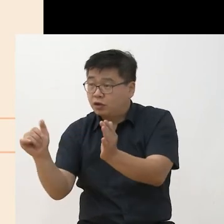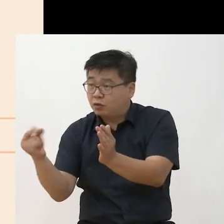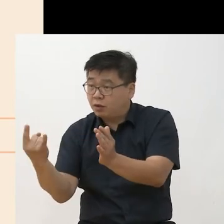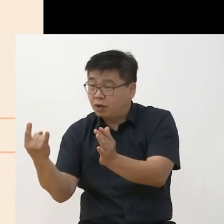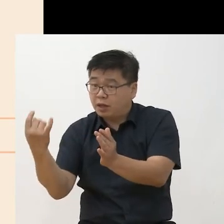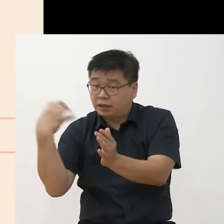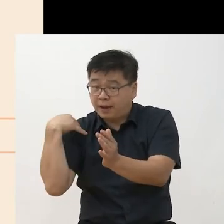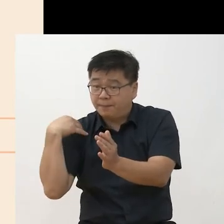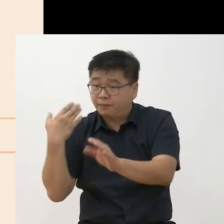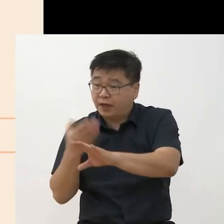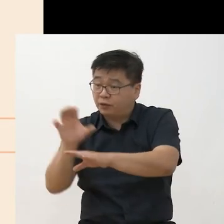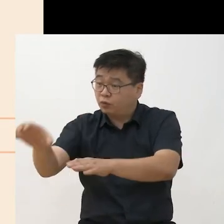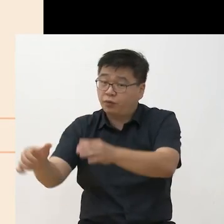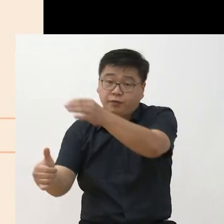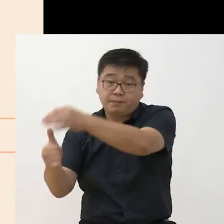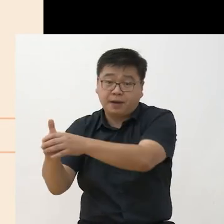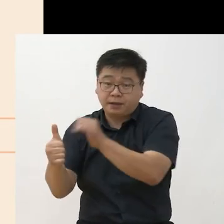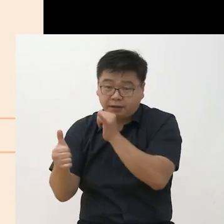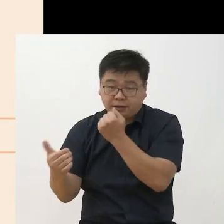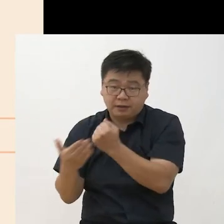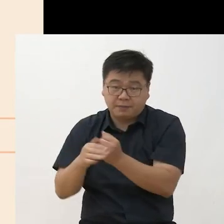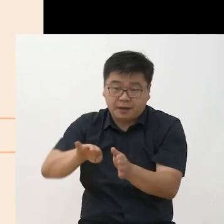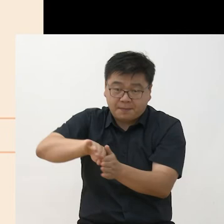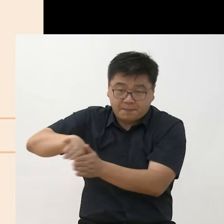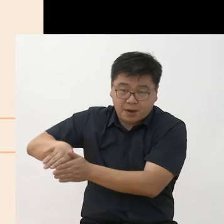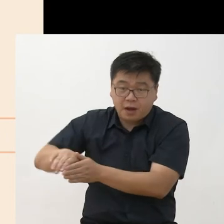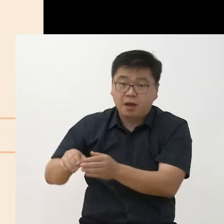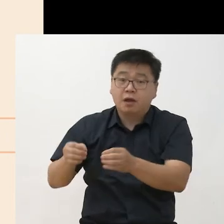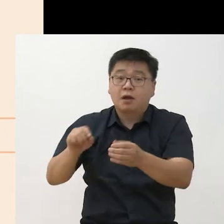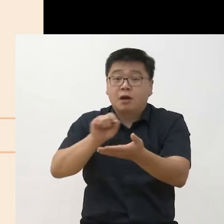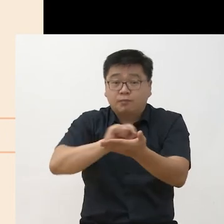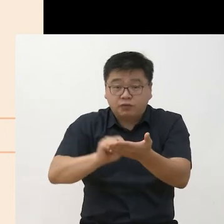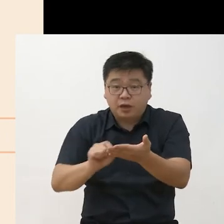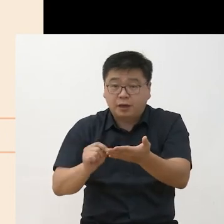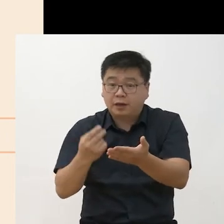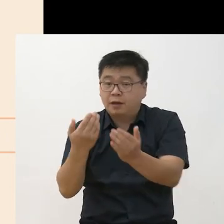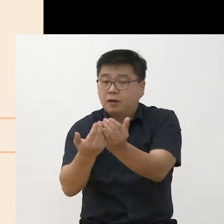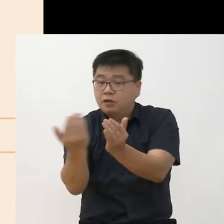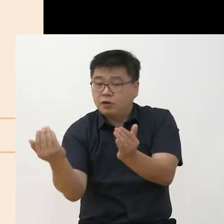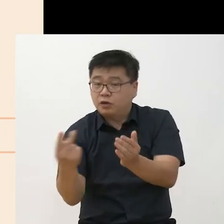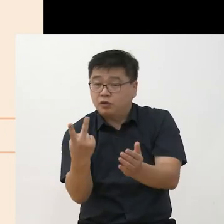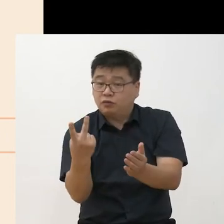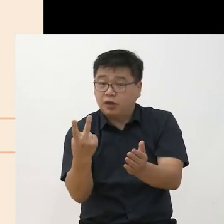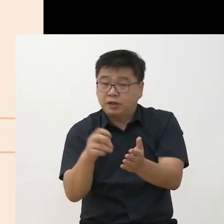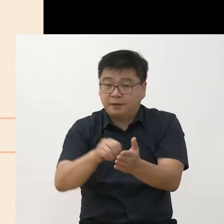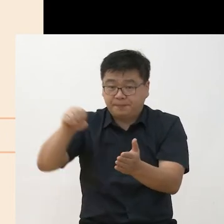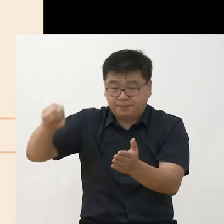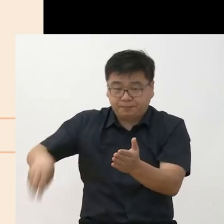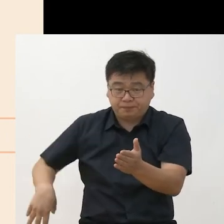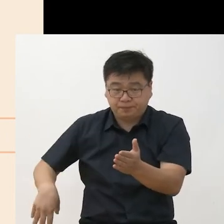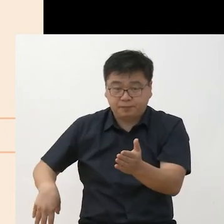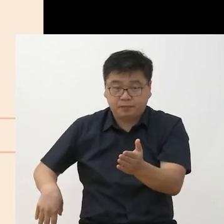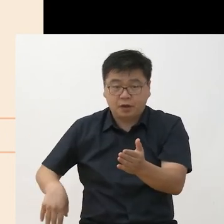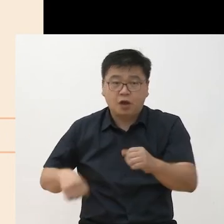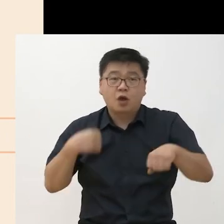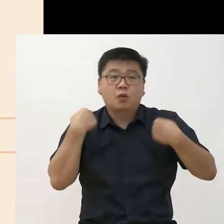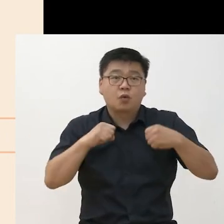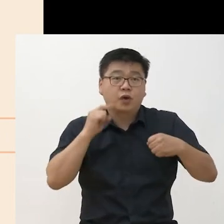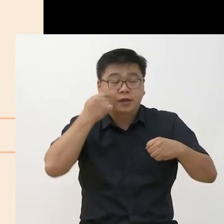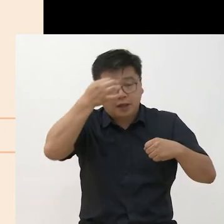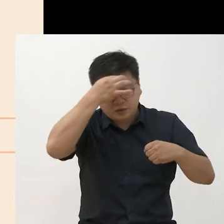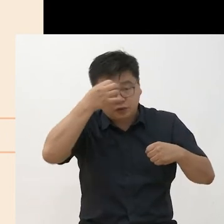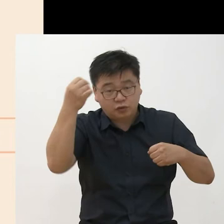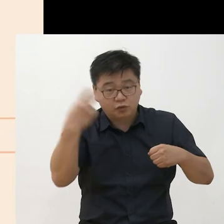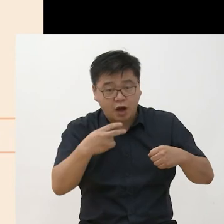있습니다. 그렇기 때문에 문학 분야와 시각예술 분야는 신청이 제한되고 공연예술